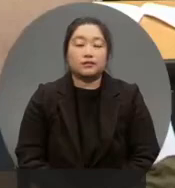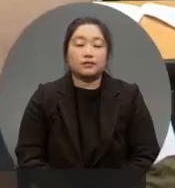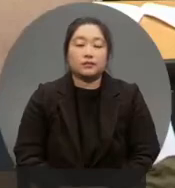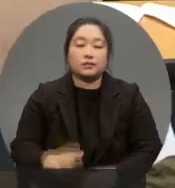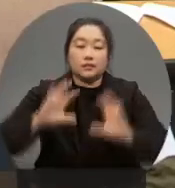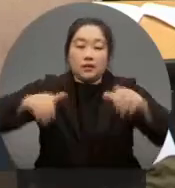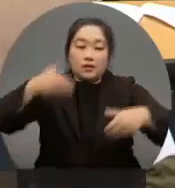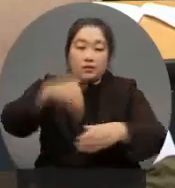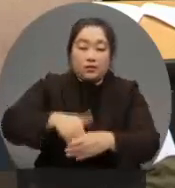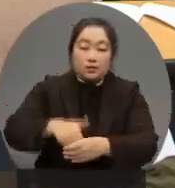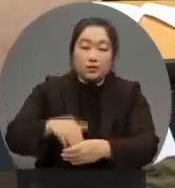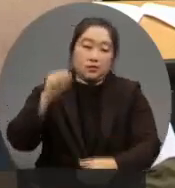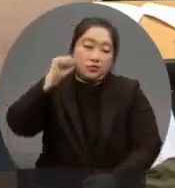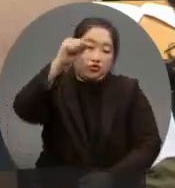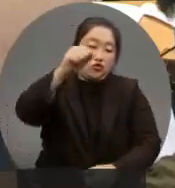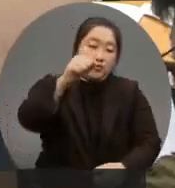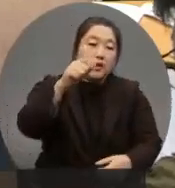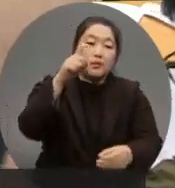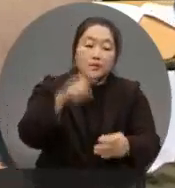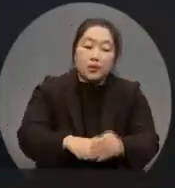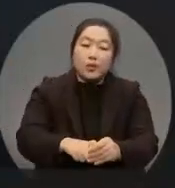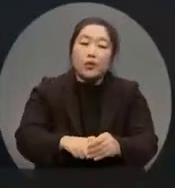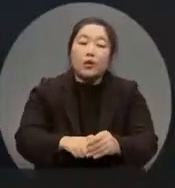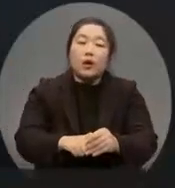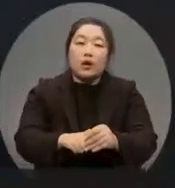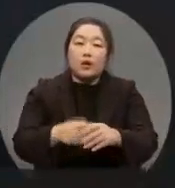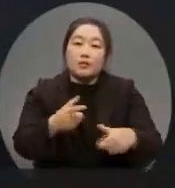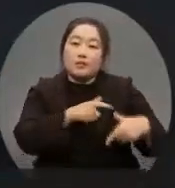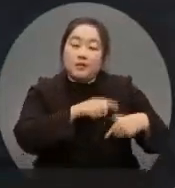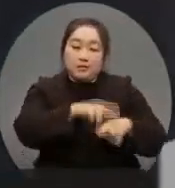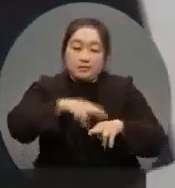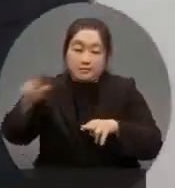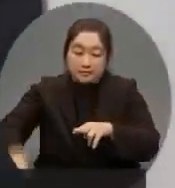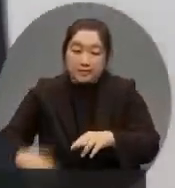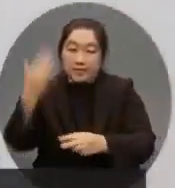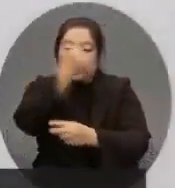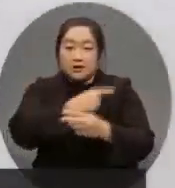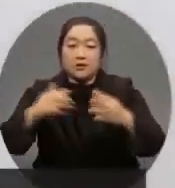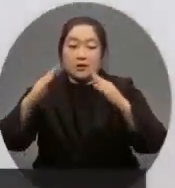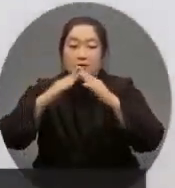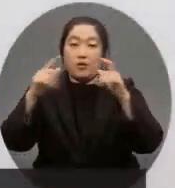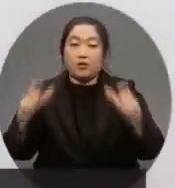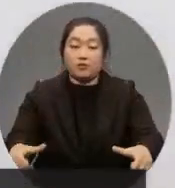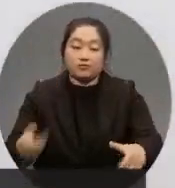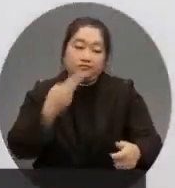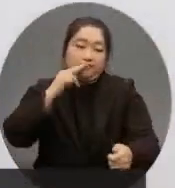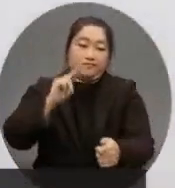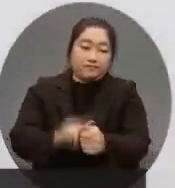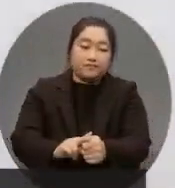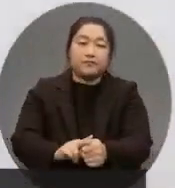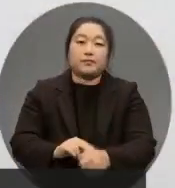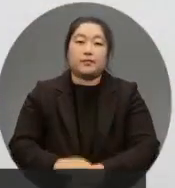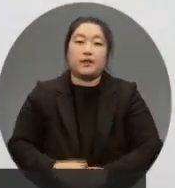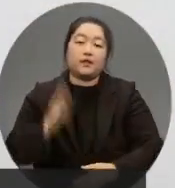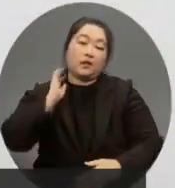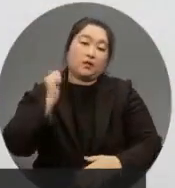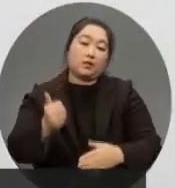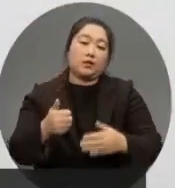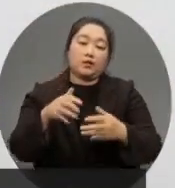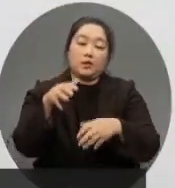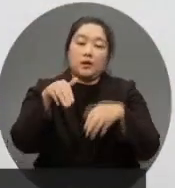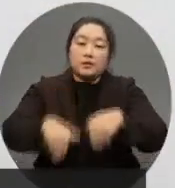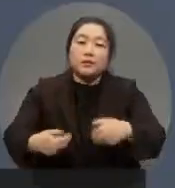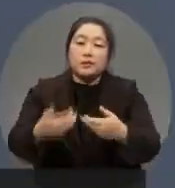총선 출마를 위해 5년 앞서 명예퇴직을 하고 청주 청원구에 도전장을 낸 서승우 대통령실